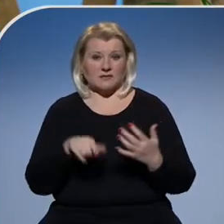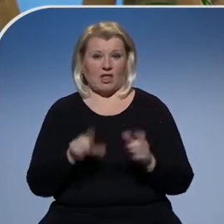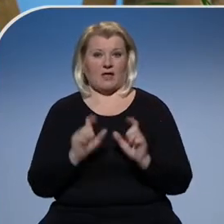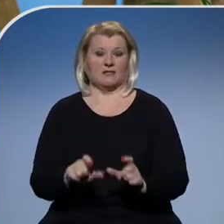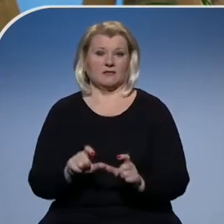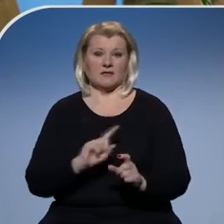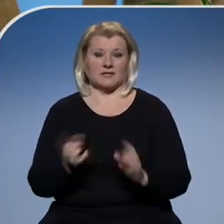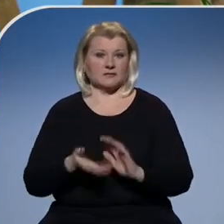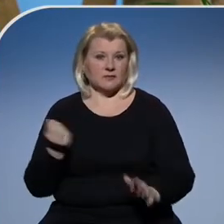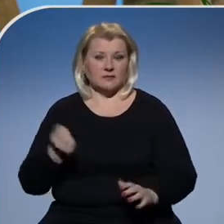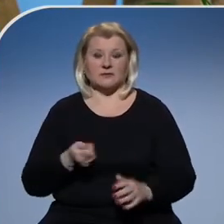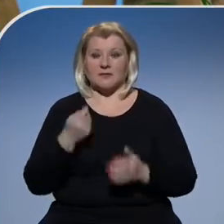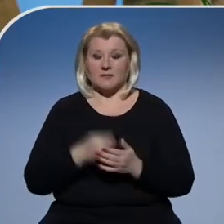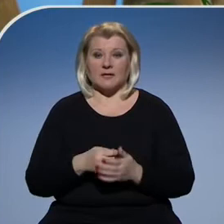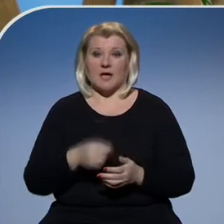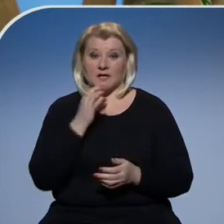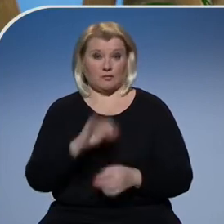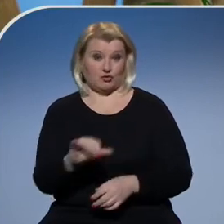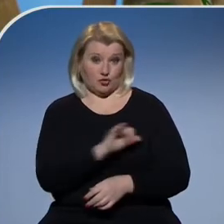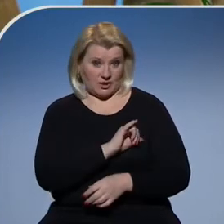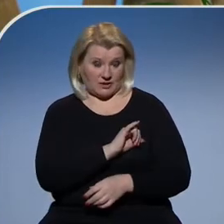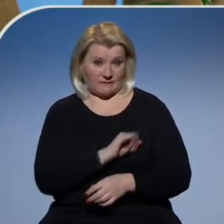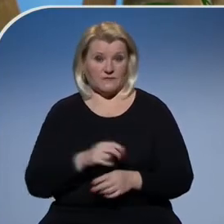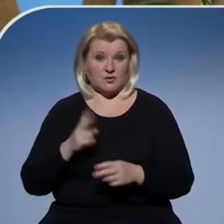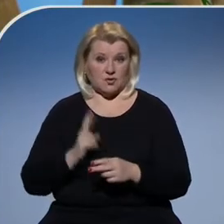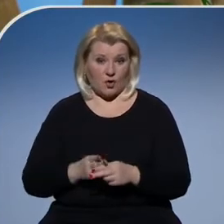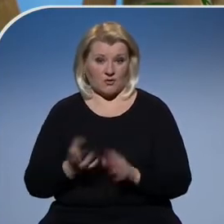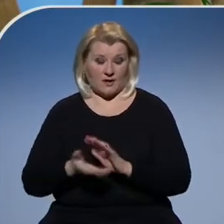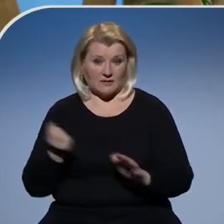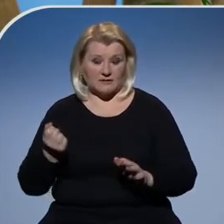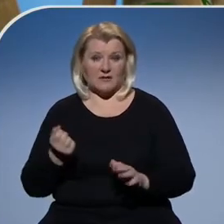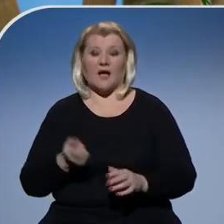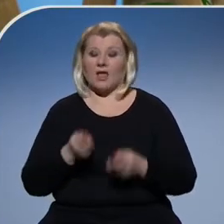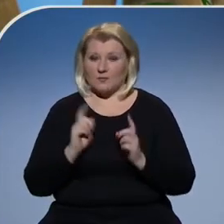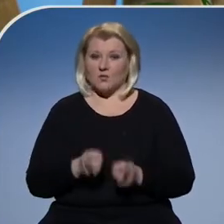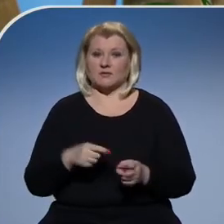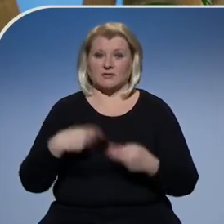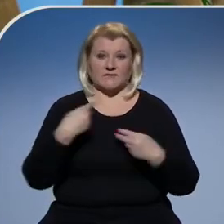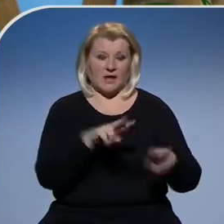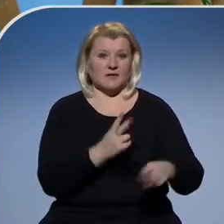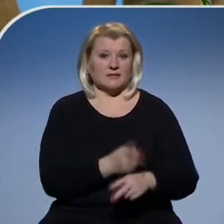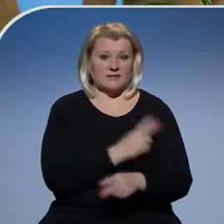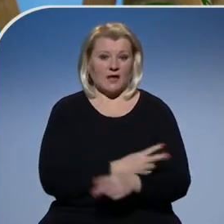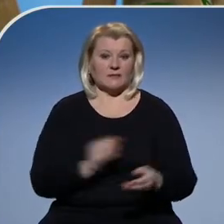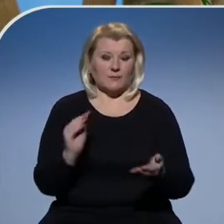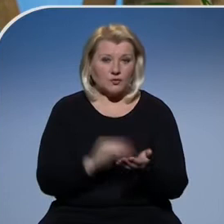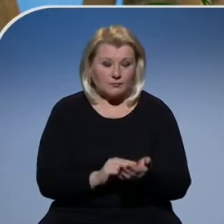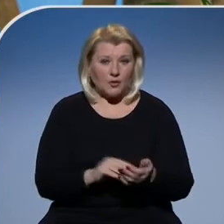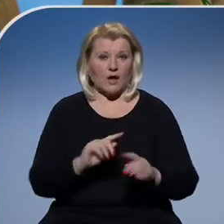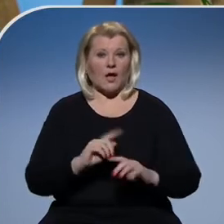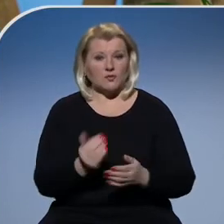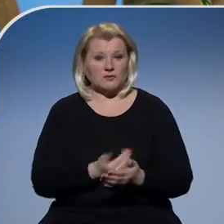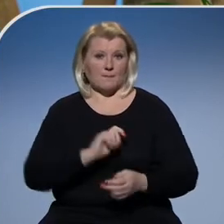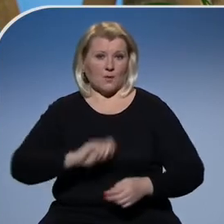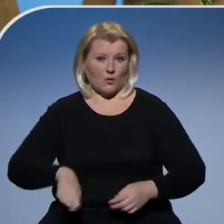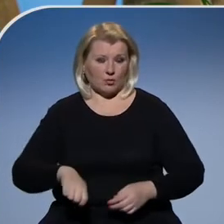při ukončování stavebního spoření předčasném se vrací státní podpora, ale je placena i sankce většinou 0,5% nebo i více z cílové částky.